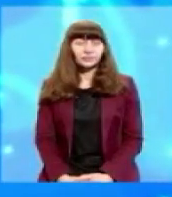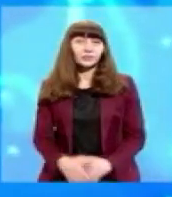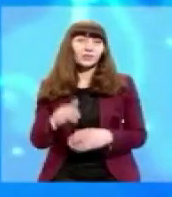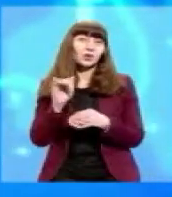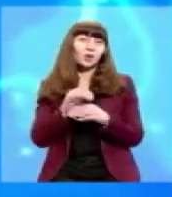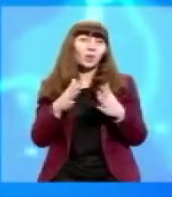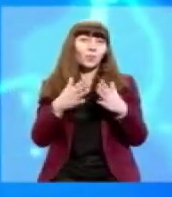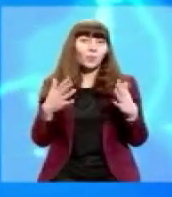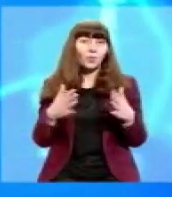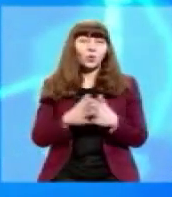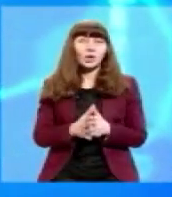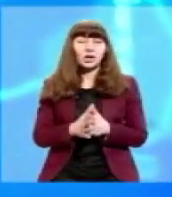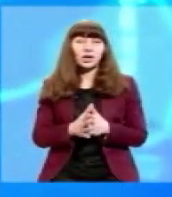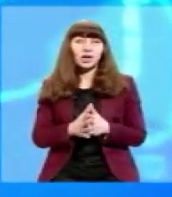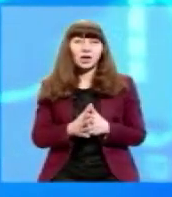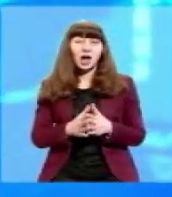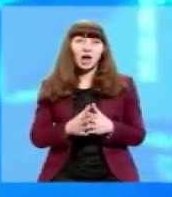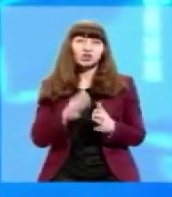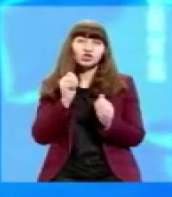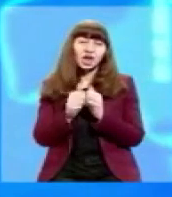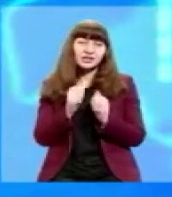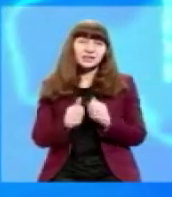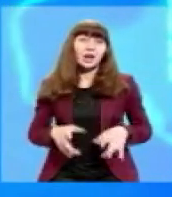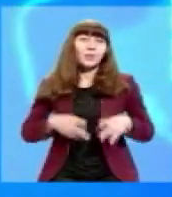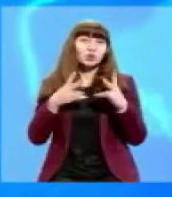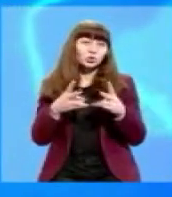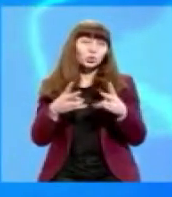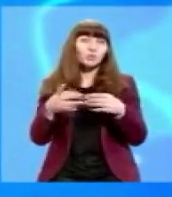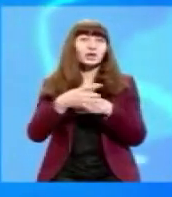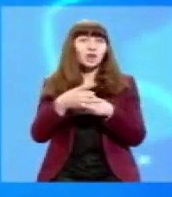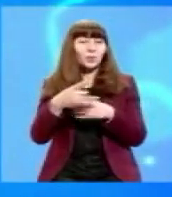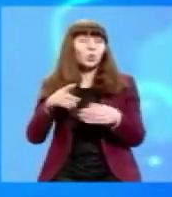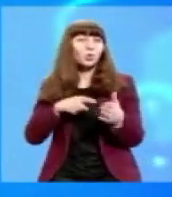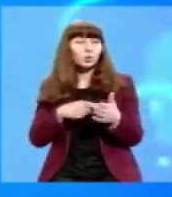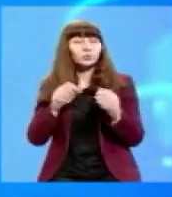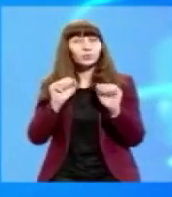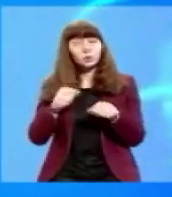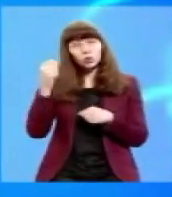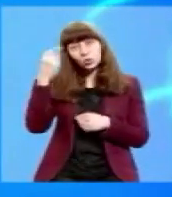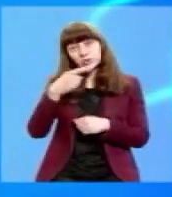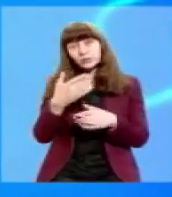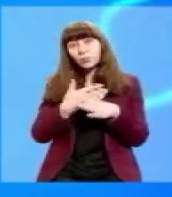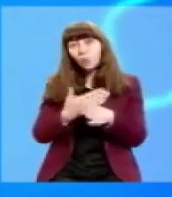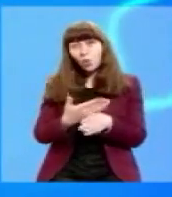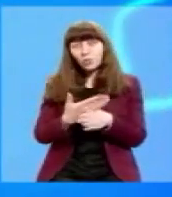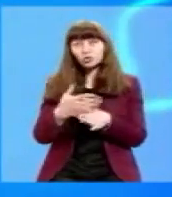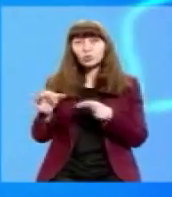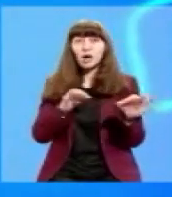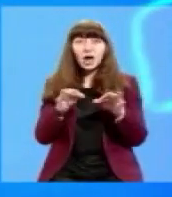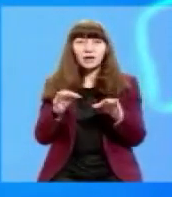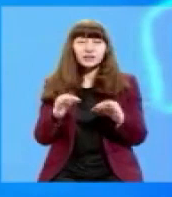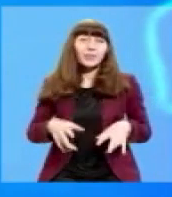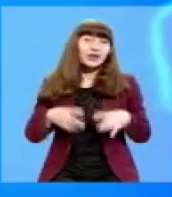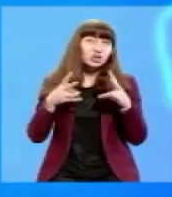Установить наиболее криминогенные районы города теперь можно с помощью электронной карты преступности. Ее создали в Комитете